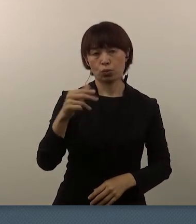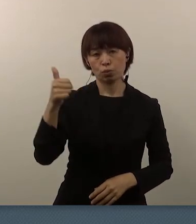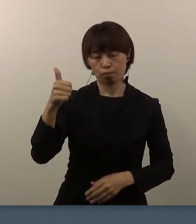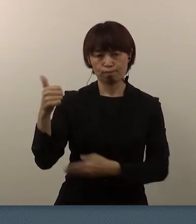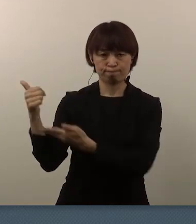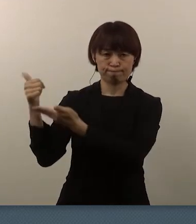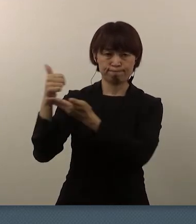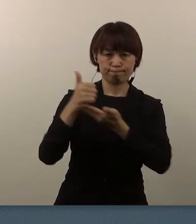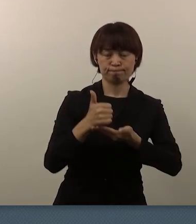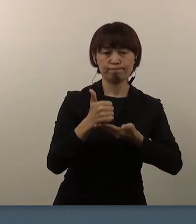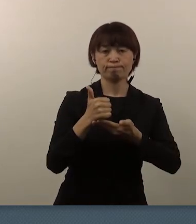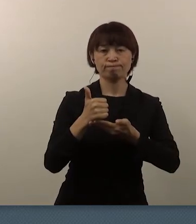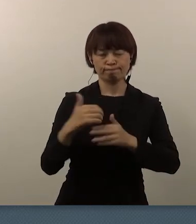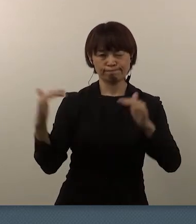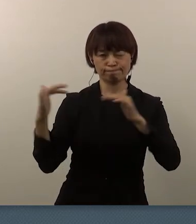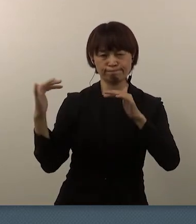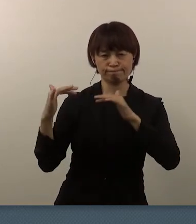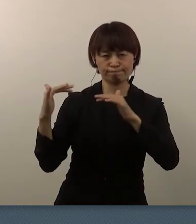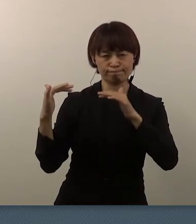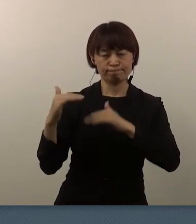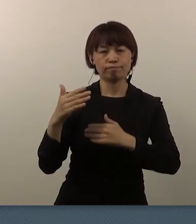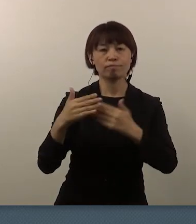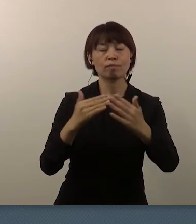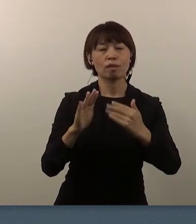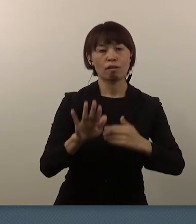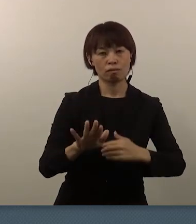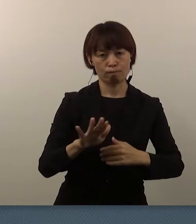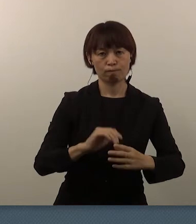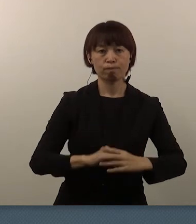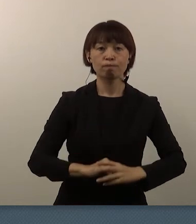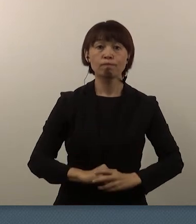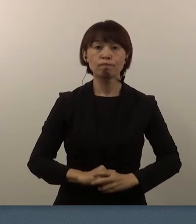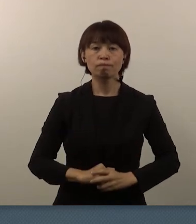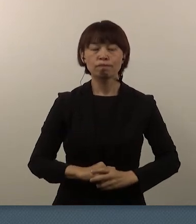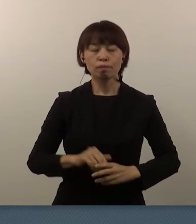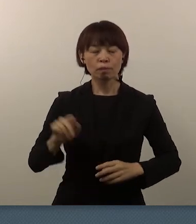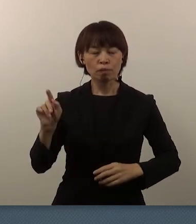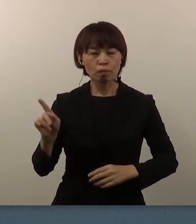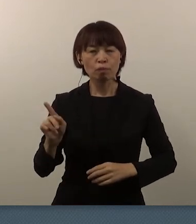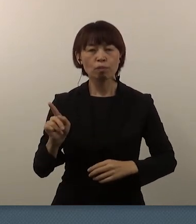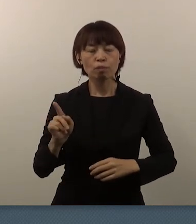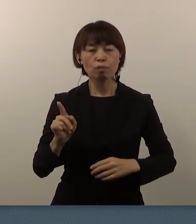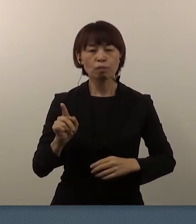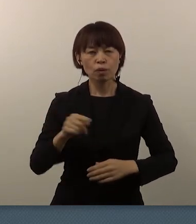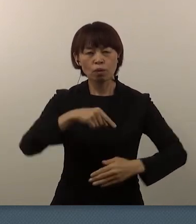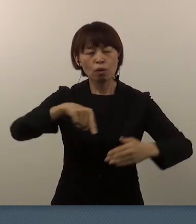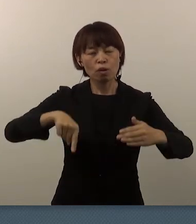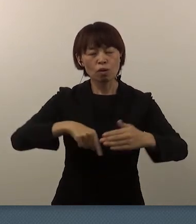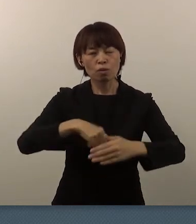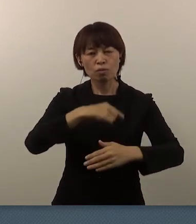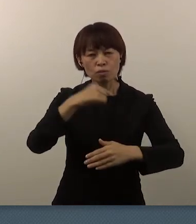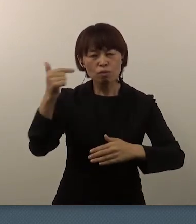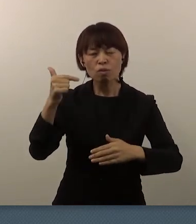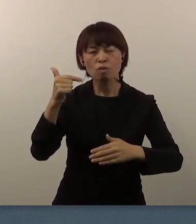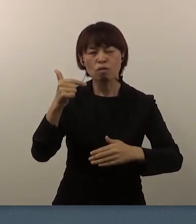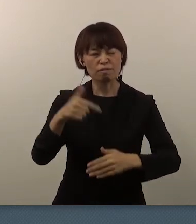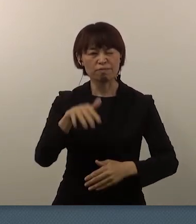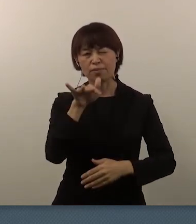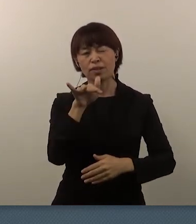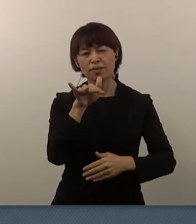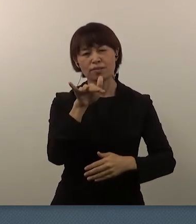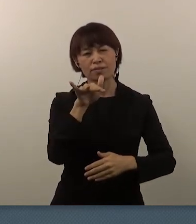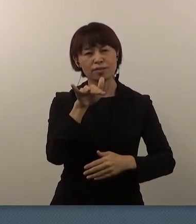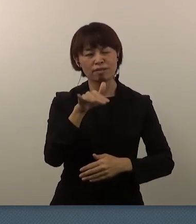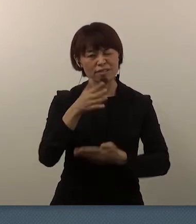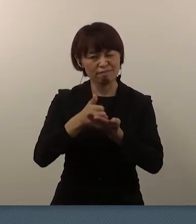招いて、そして、まあ、議論したこともあった、まあ、とんでもないその暴論をずっと言っていてです